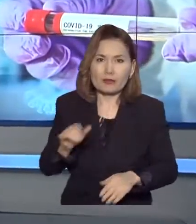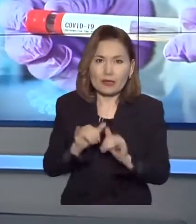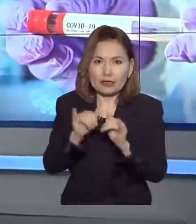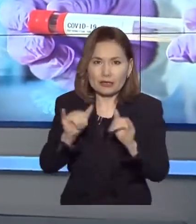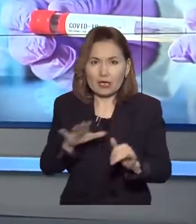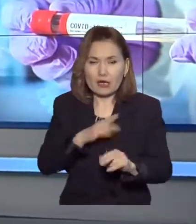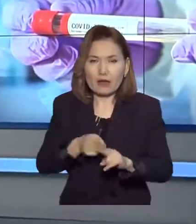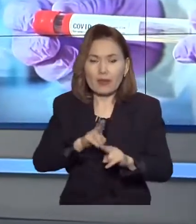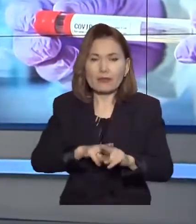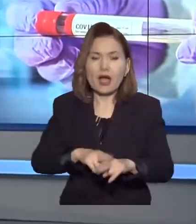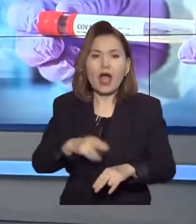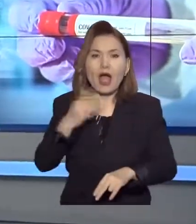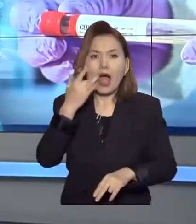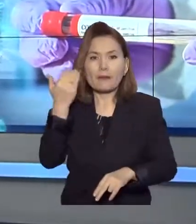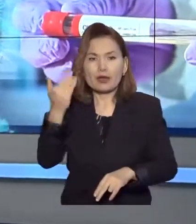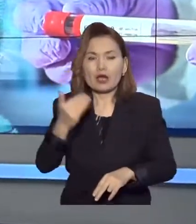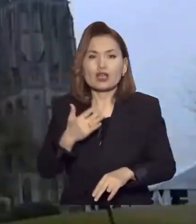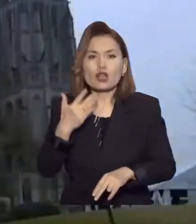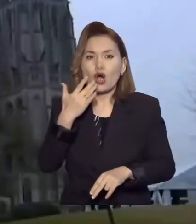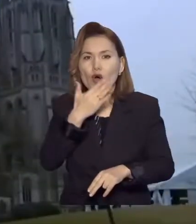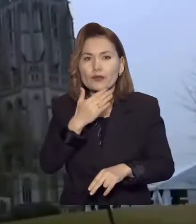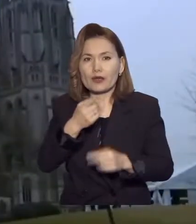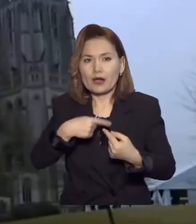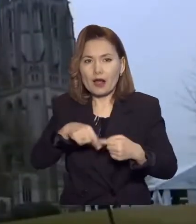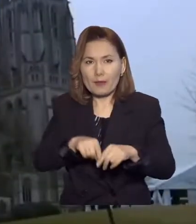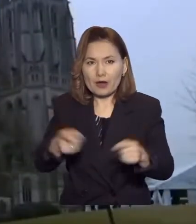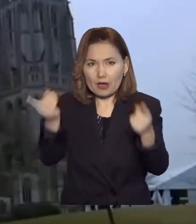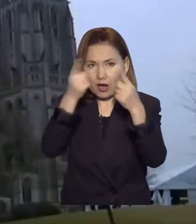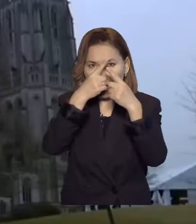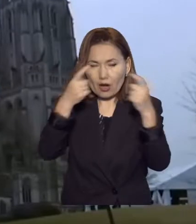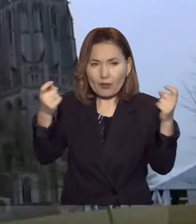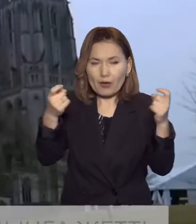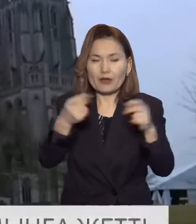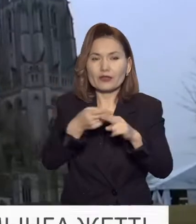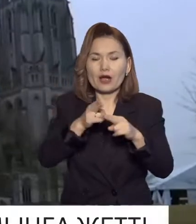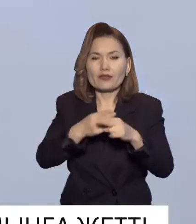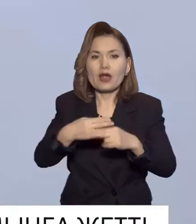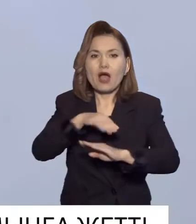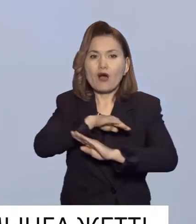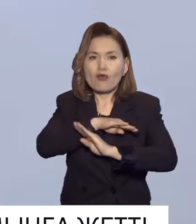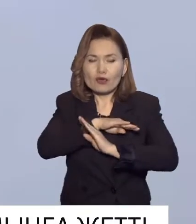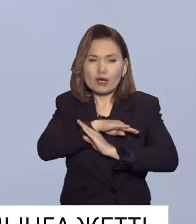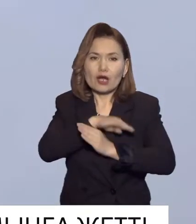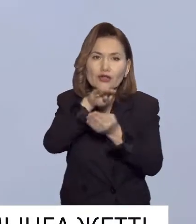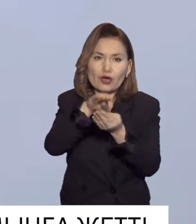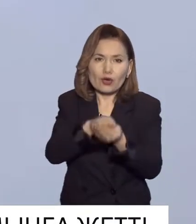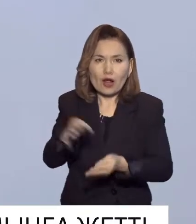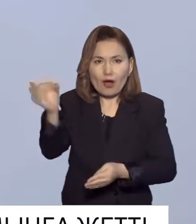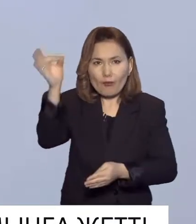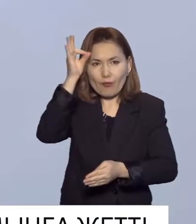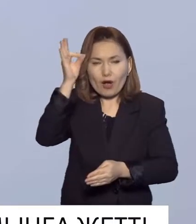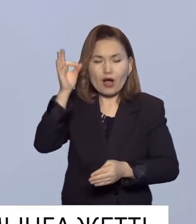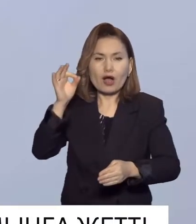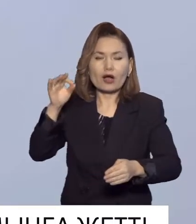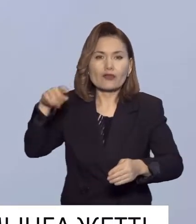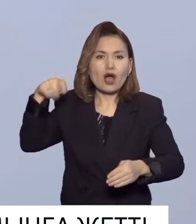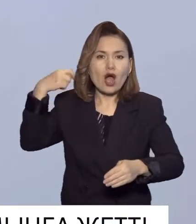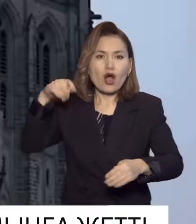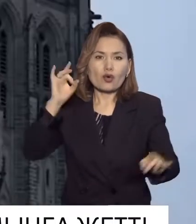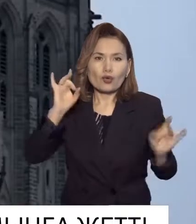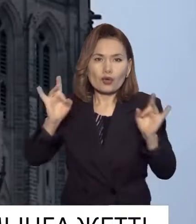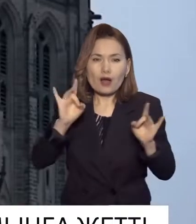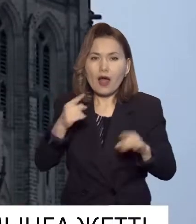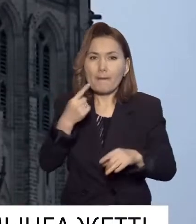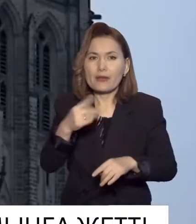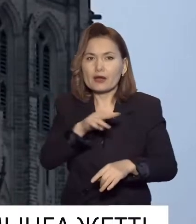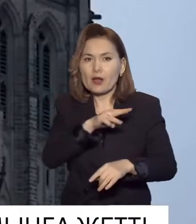900 мыңға жетті. Вашингтондағы ұлттық кафедралық соборда құрбандарды еске алу рәсімі өтіп, қоңырау соғылды. Бір минуттық